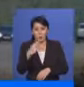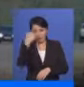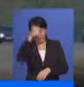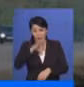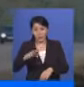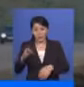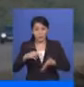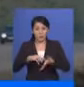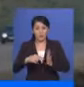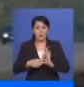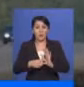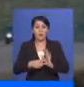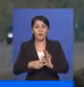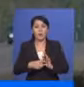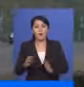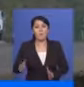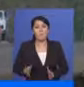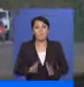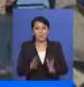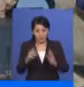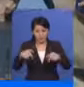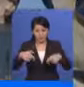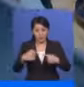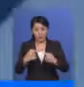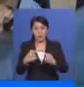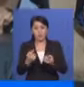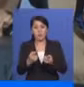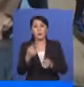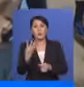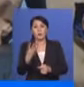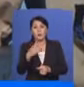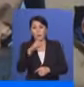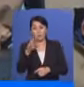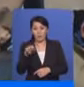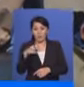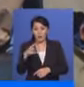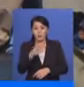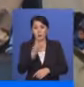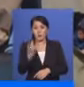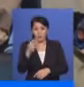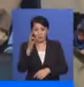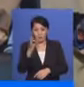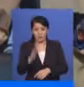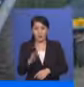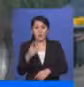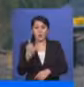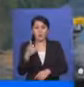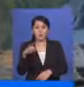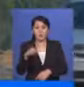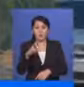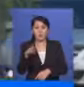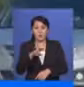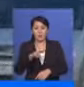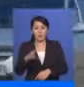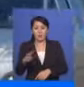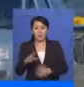да жоспар ауқымда. Бюджеттен тас жолдарды қайта қалпына келтіру үшін 40 миллиардқа жуық қаражат бөлінген. 1000 шақырымнан астам автожолдар